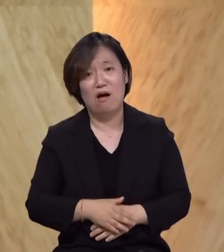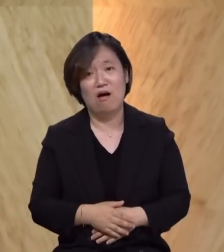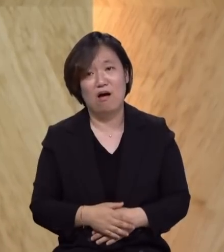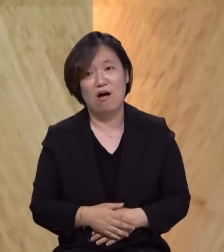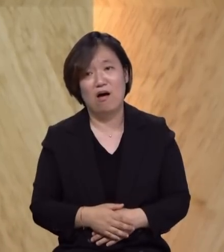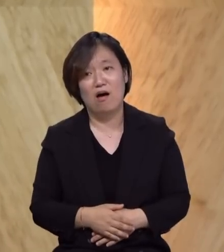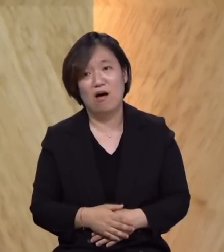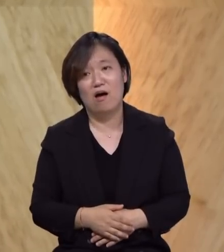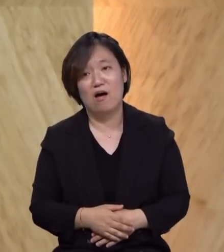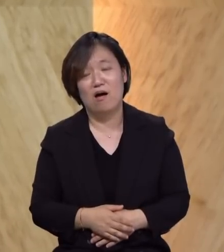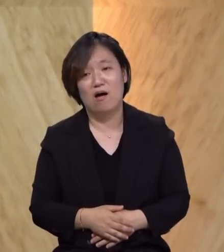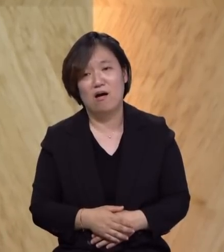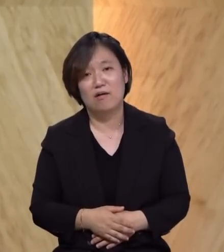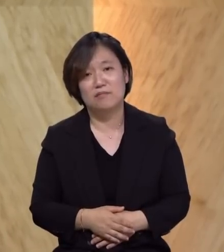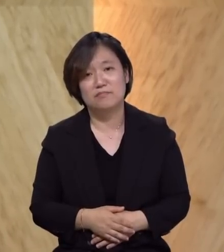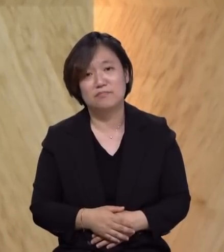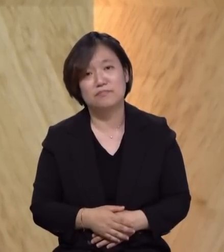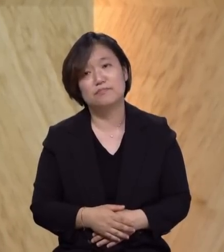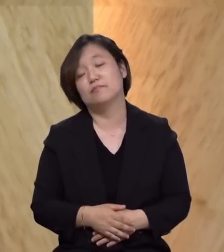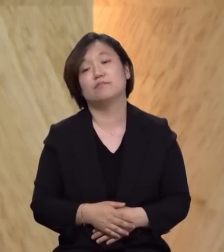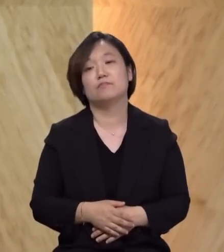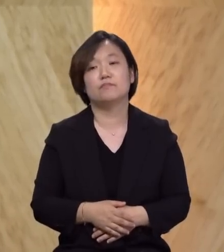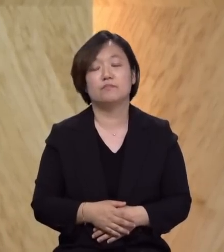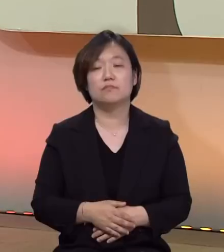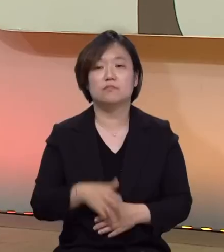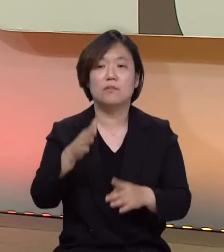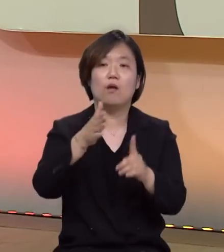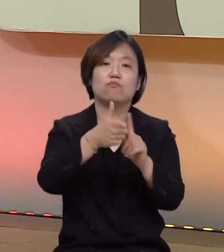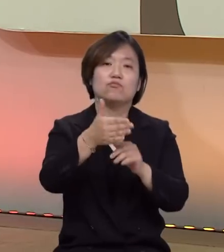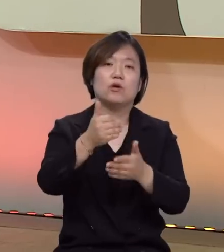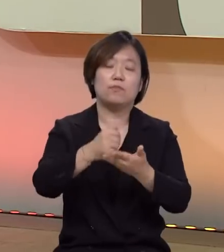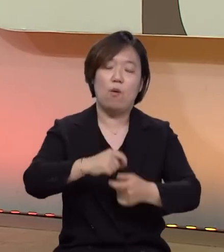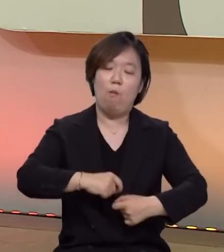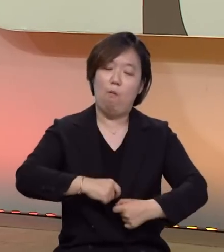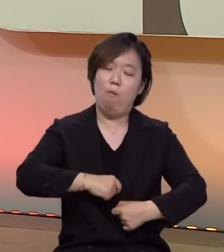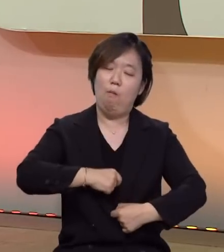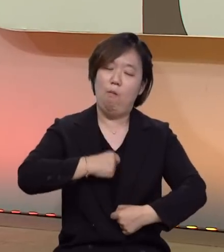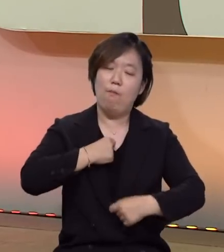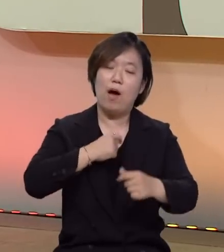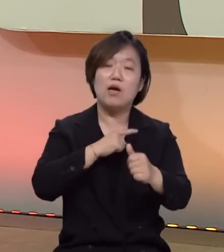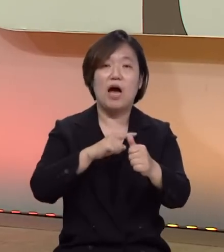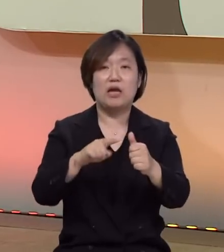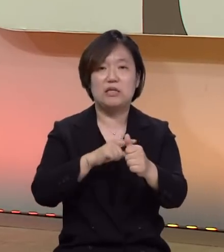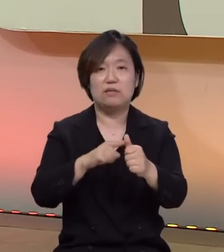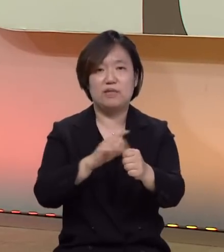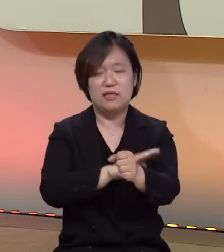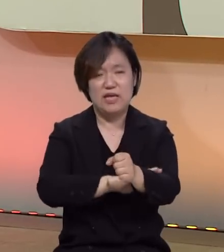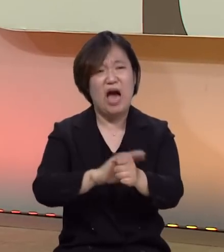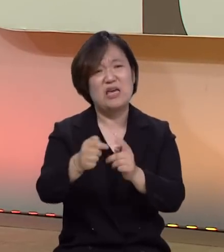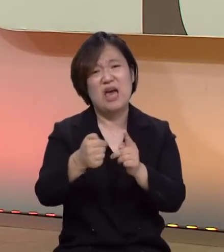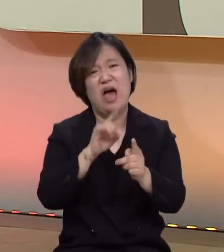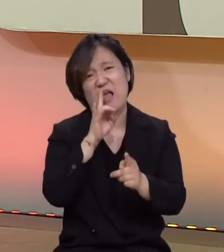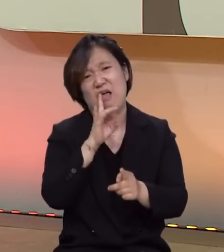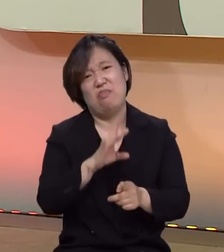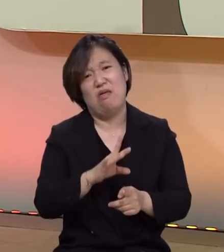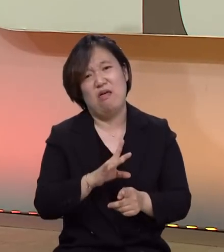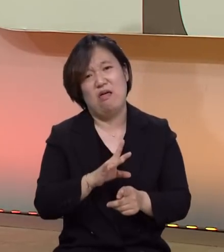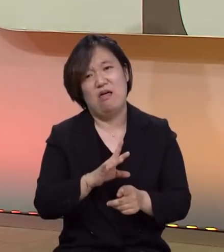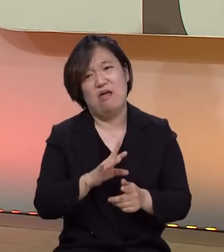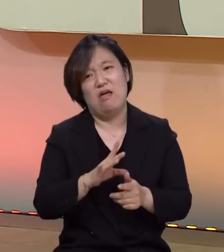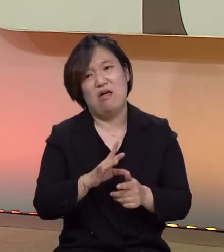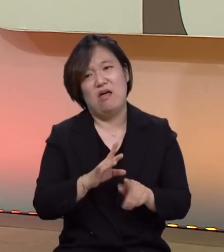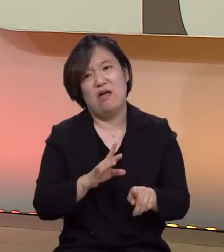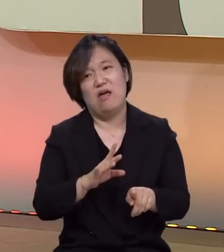그리고 또 어떤 분은 부처님의 올바른 가르침을 제대로 이해하지 못하고